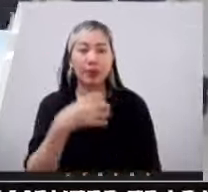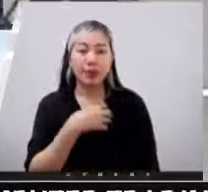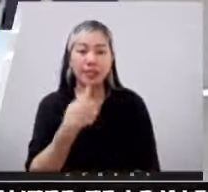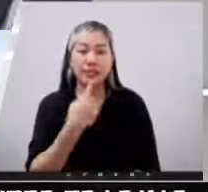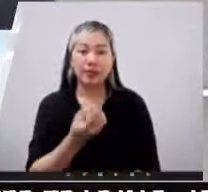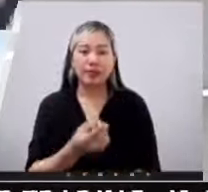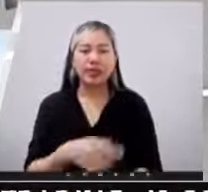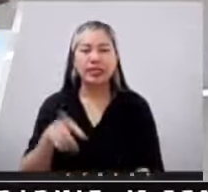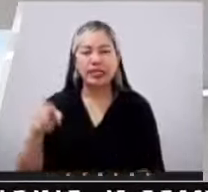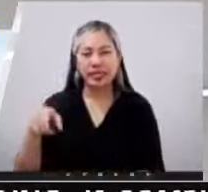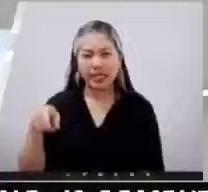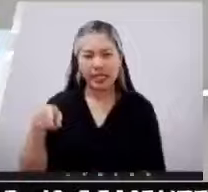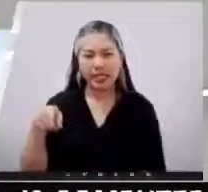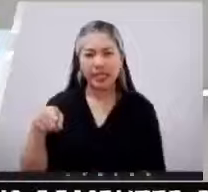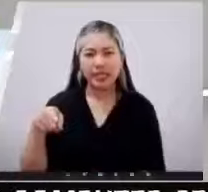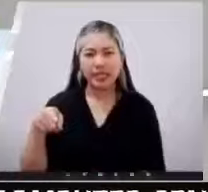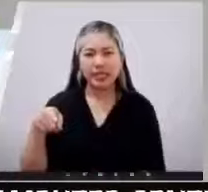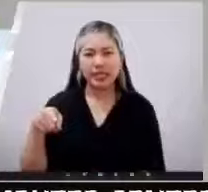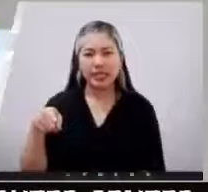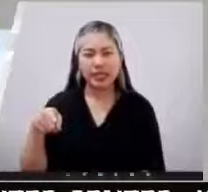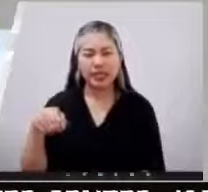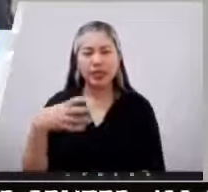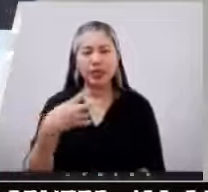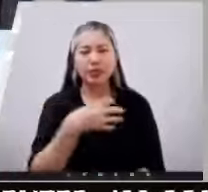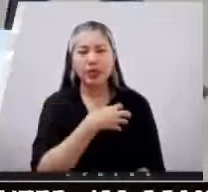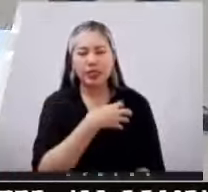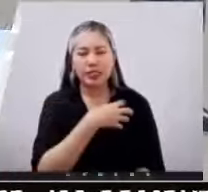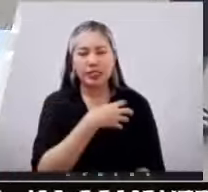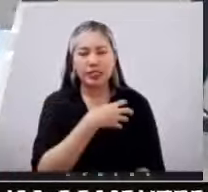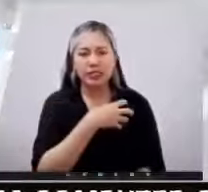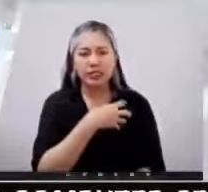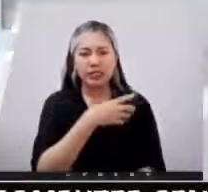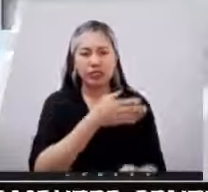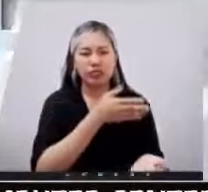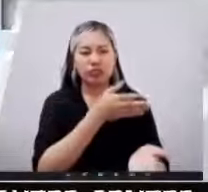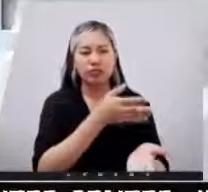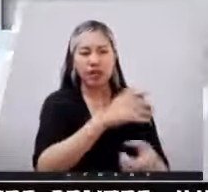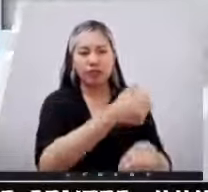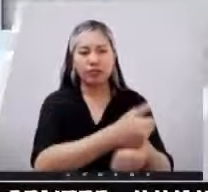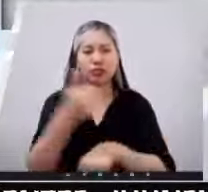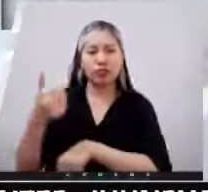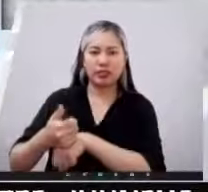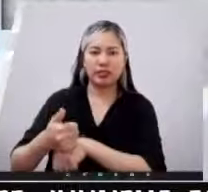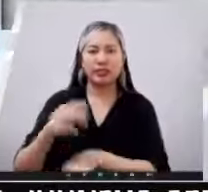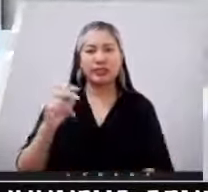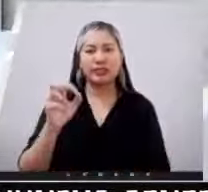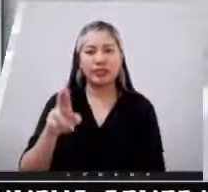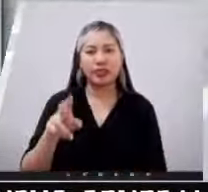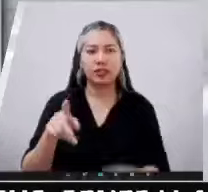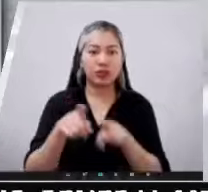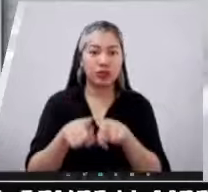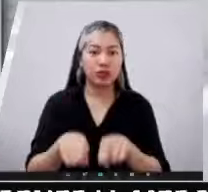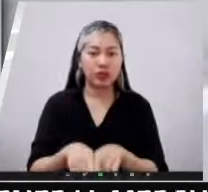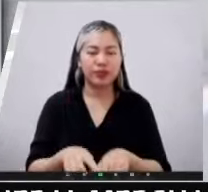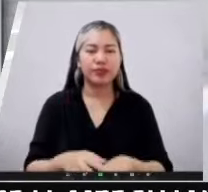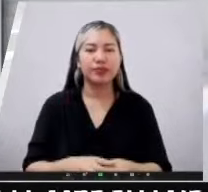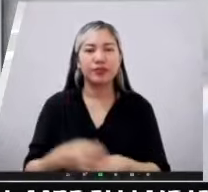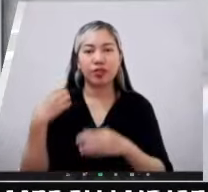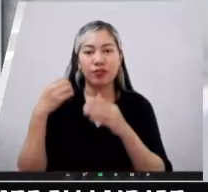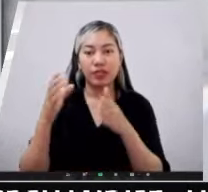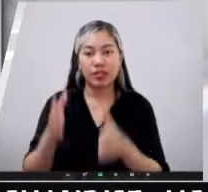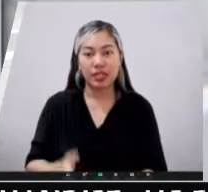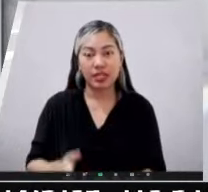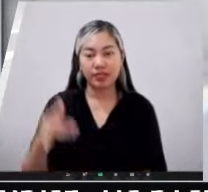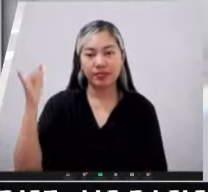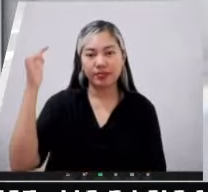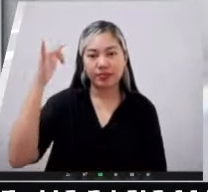PNP para sa police visibility sa National Capital Region pinasaringan din ng buc ang mga opisyal daw ng airport na tiko